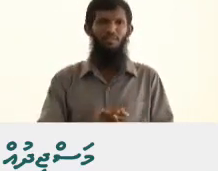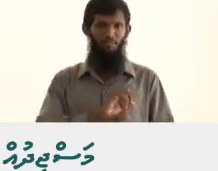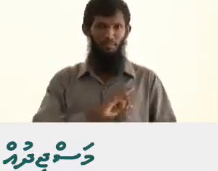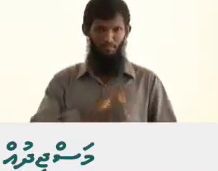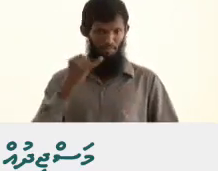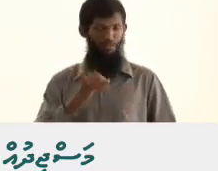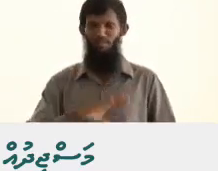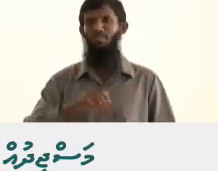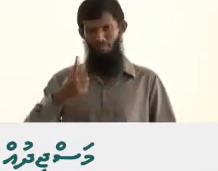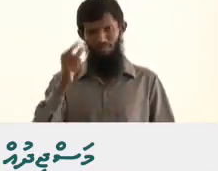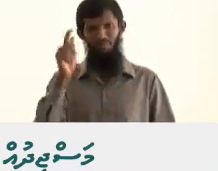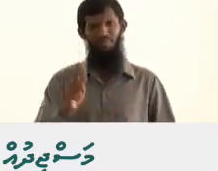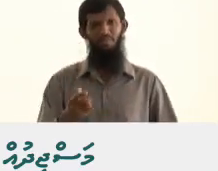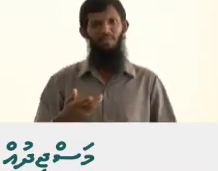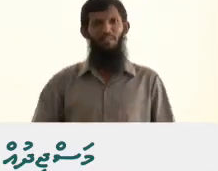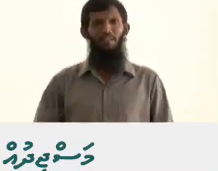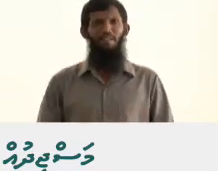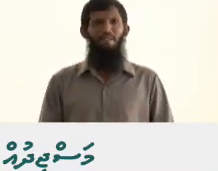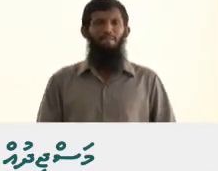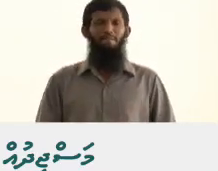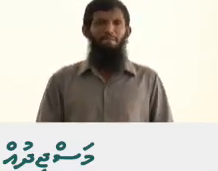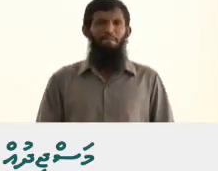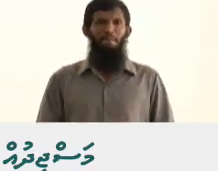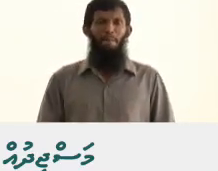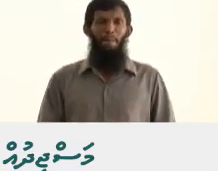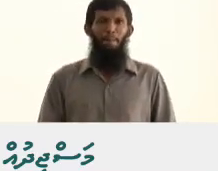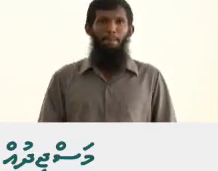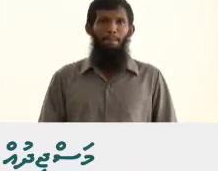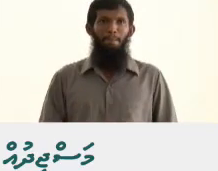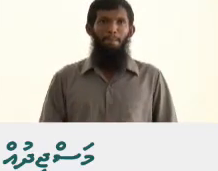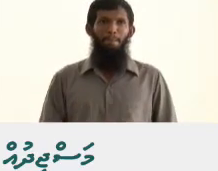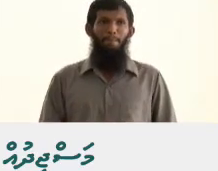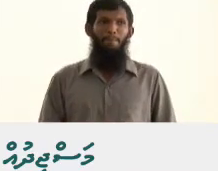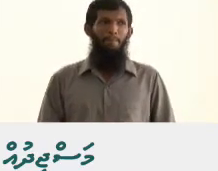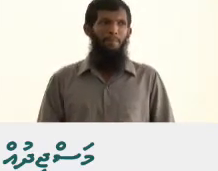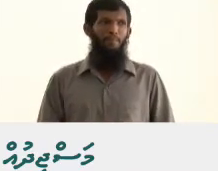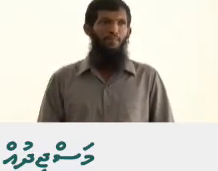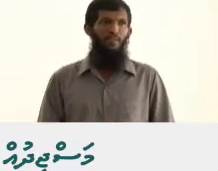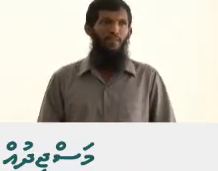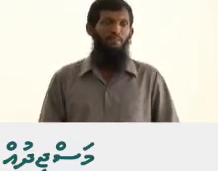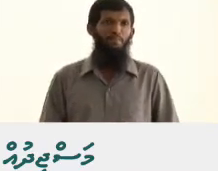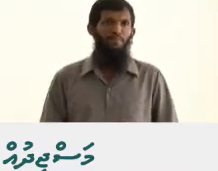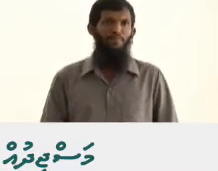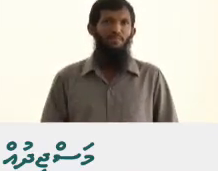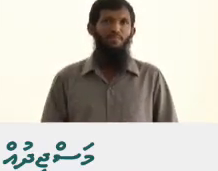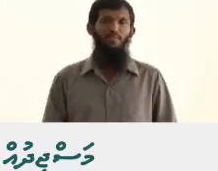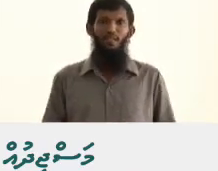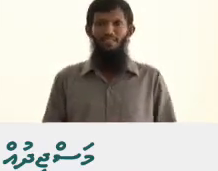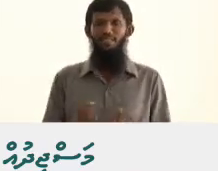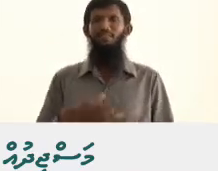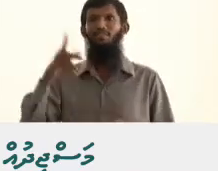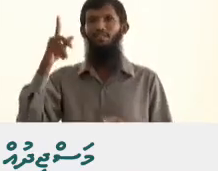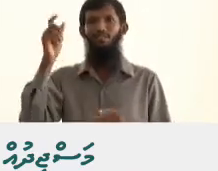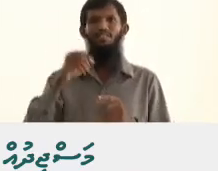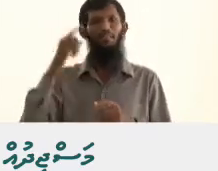বিবেকালুমবে মুসলিম আহুন মুসলিমনা কুরিমতি কুরবা ইমতিহান তকা কুরিমতলাম ওয়ানি